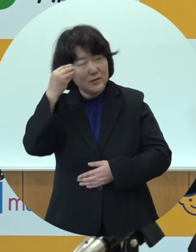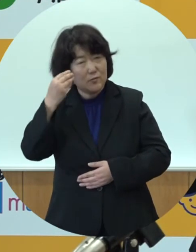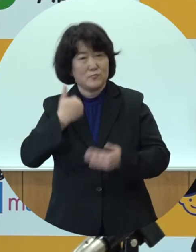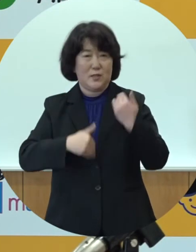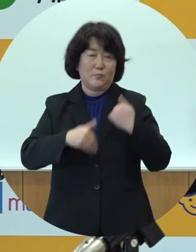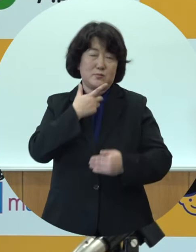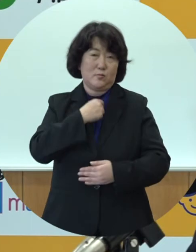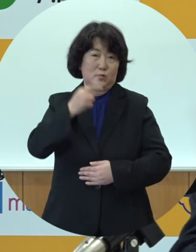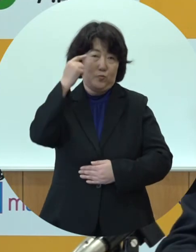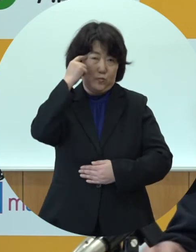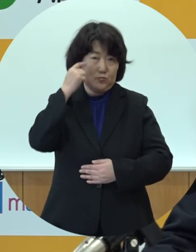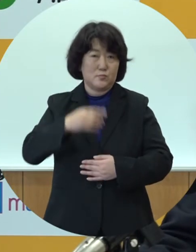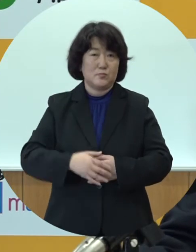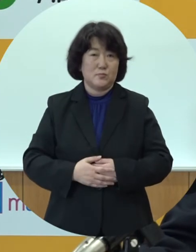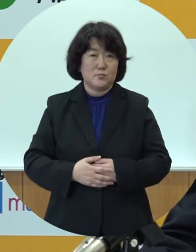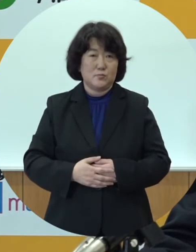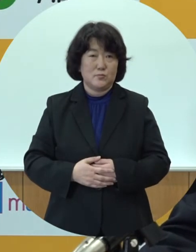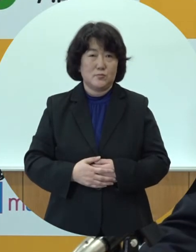ます。